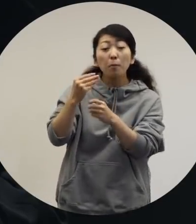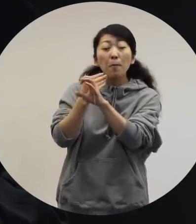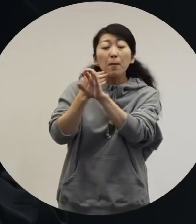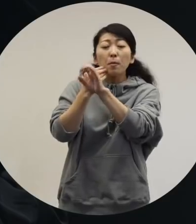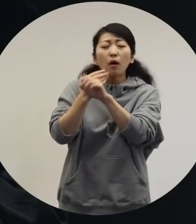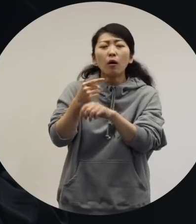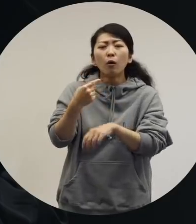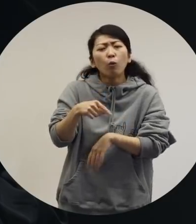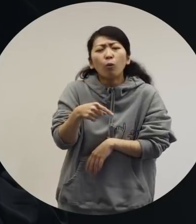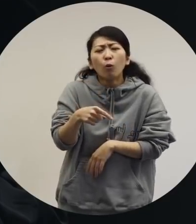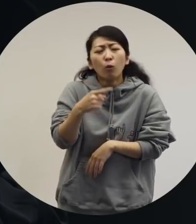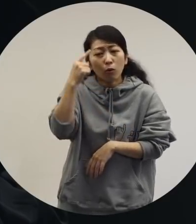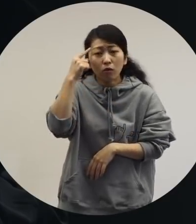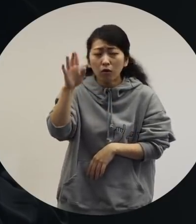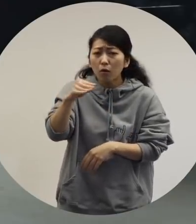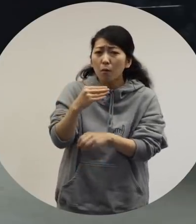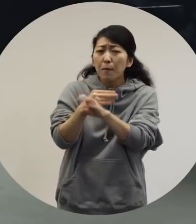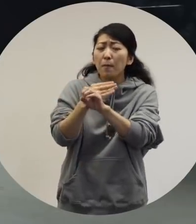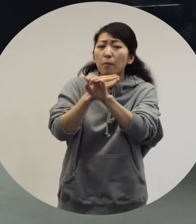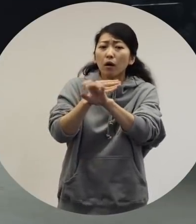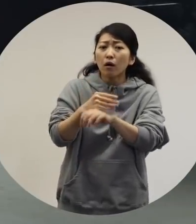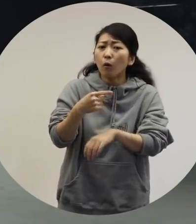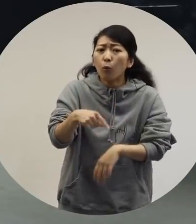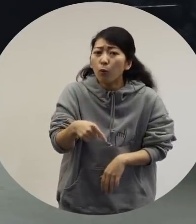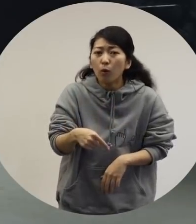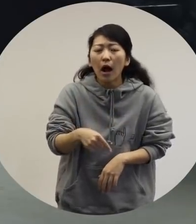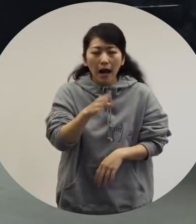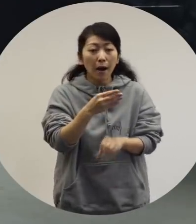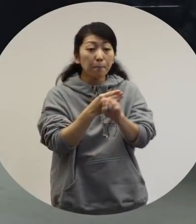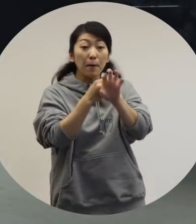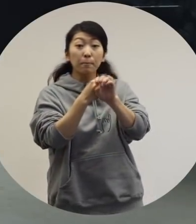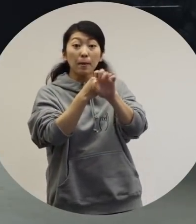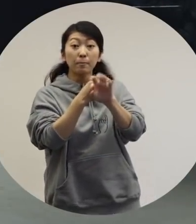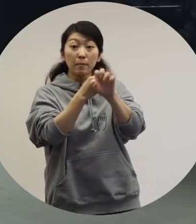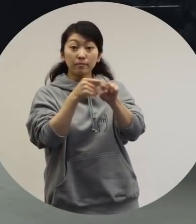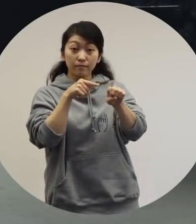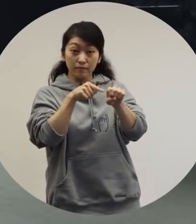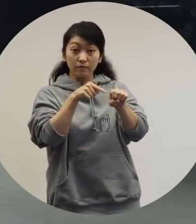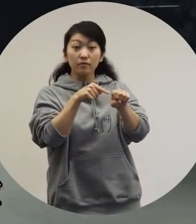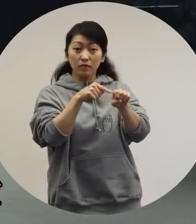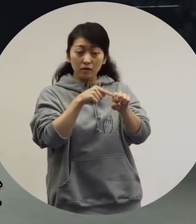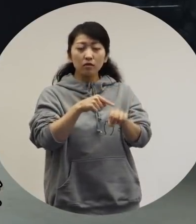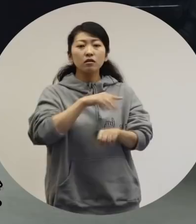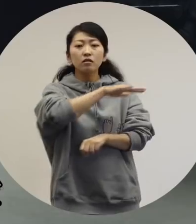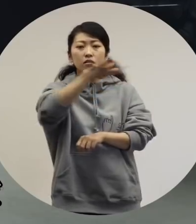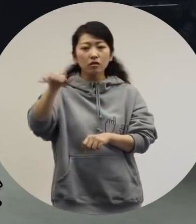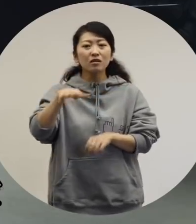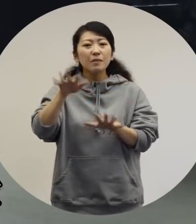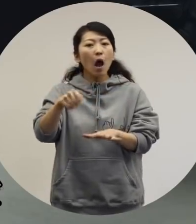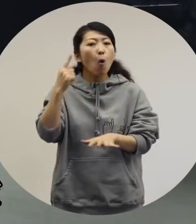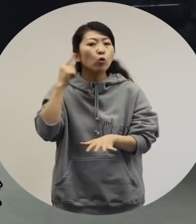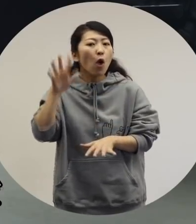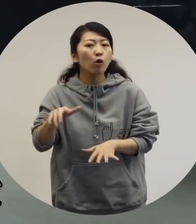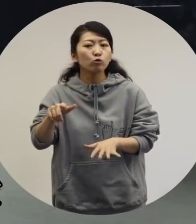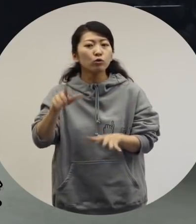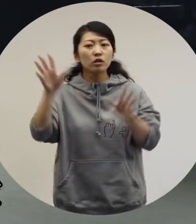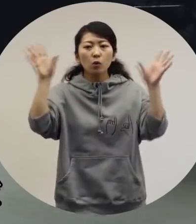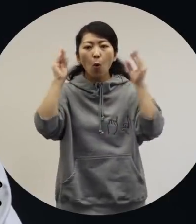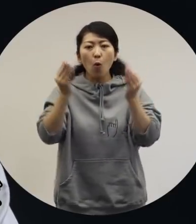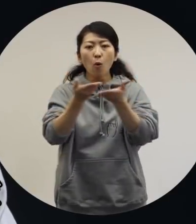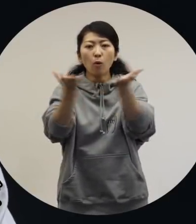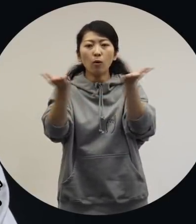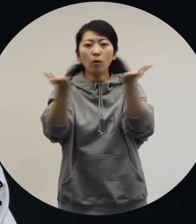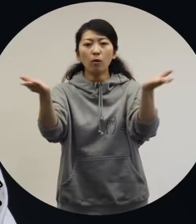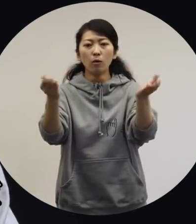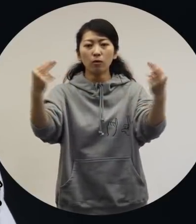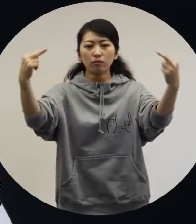なんで光るんだろうと思ってたんですけど、本田さん、オンテナなんで光るんですか？ でオンテナはですね、まあ、その光ることによって周りの人たちにも音情報を共有する